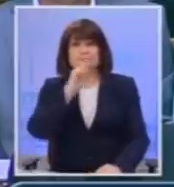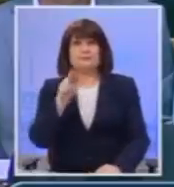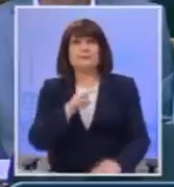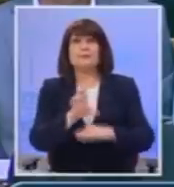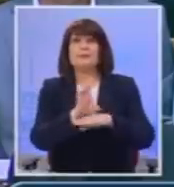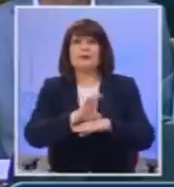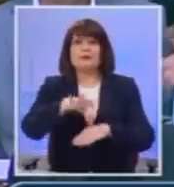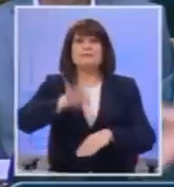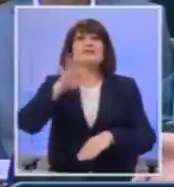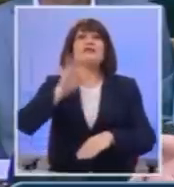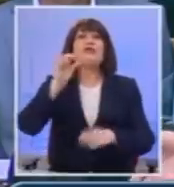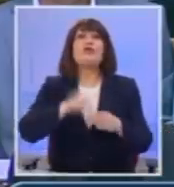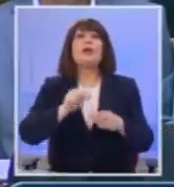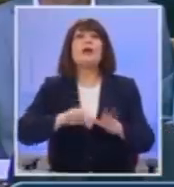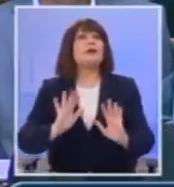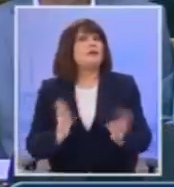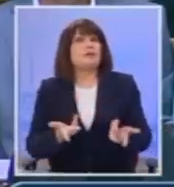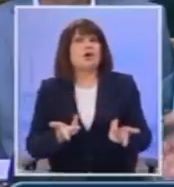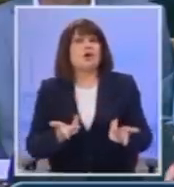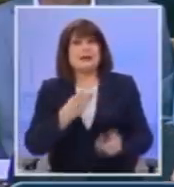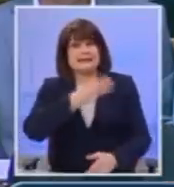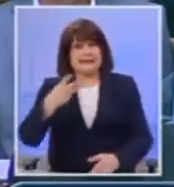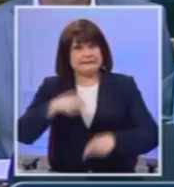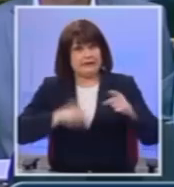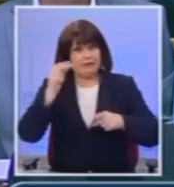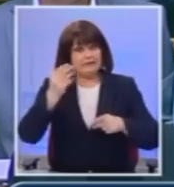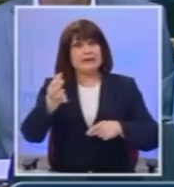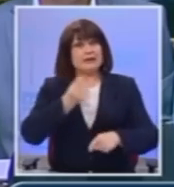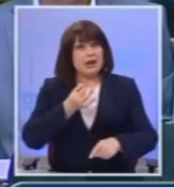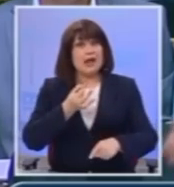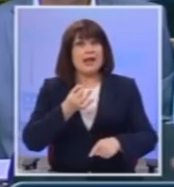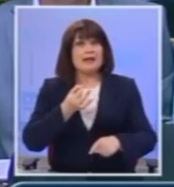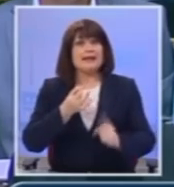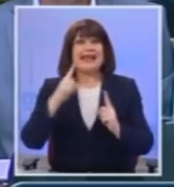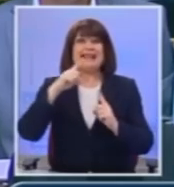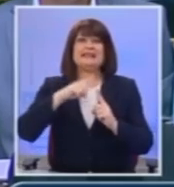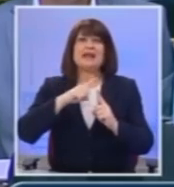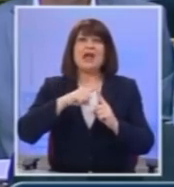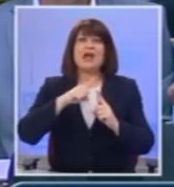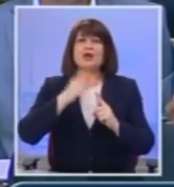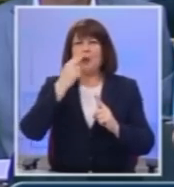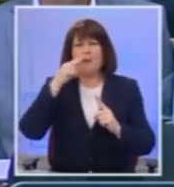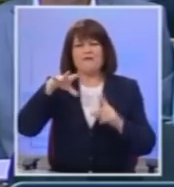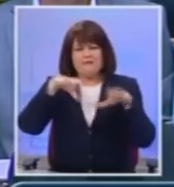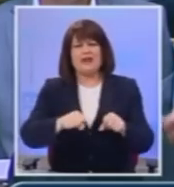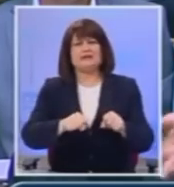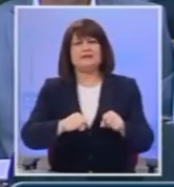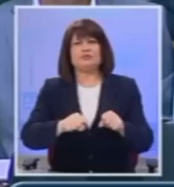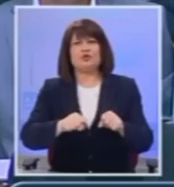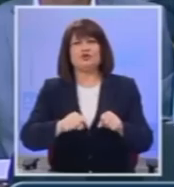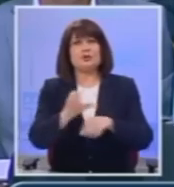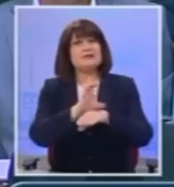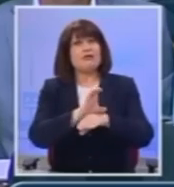ψηφοφορία. Υπάρχουν άνθρωποι στο ΣΥΡΙΖΑ, ευτυχώς λίγοι, που μιλούν για τεχνοφασισμός. Είναι τεχνοφασισμός σήμερα η